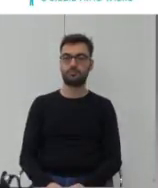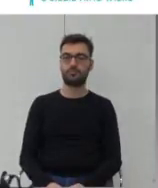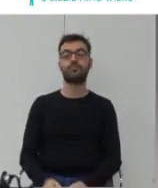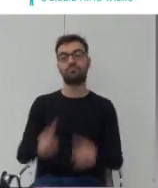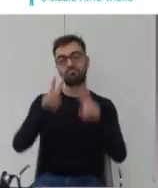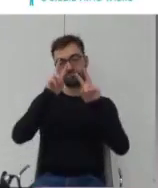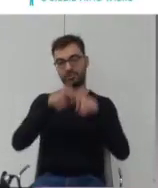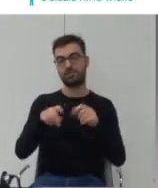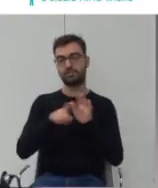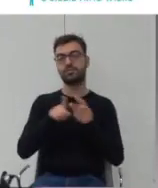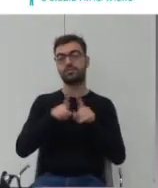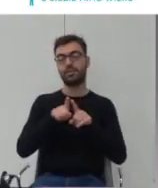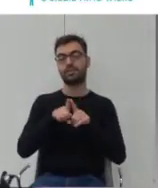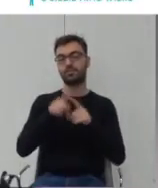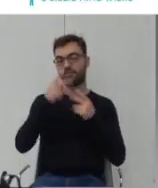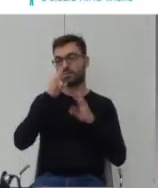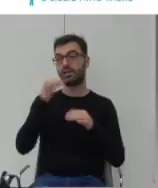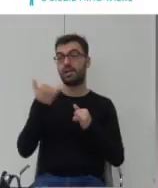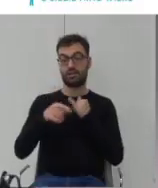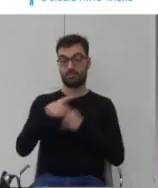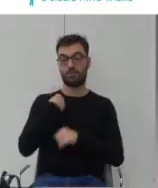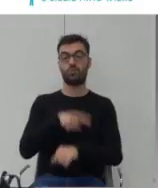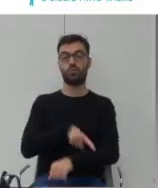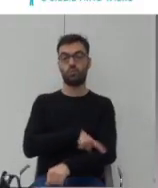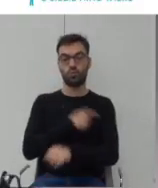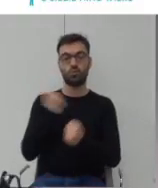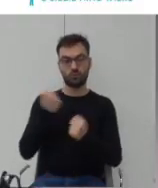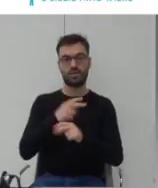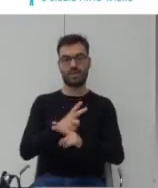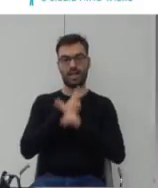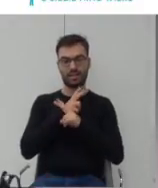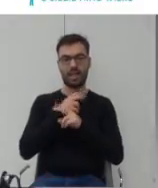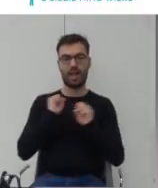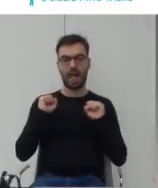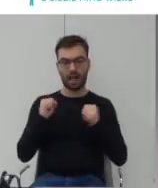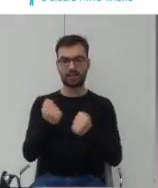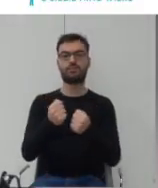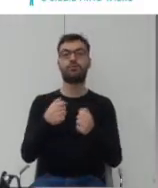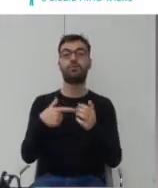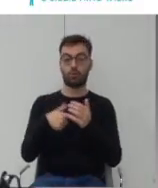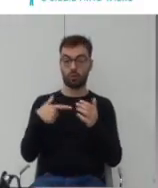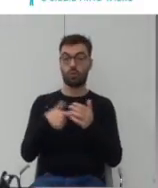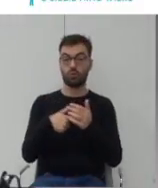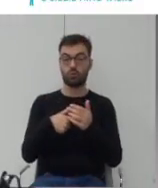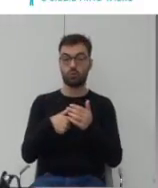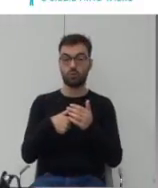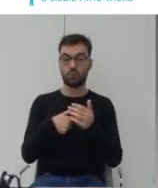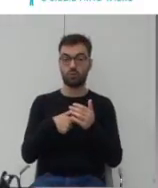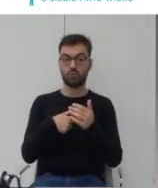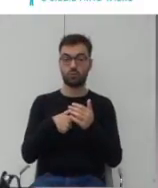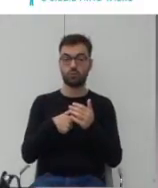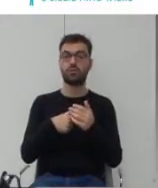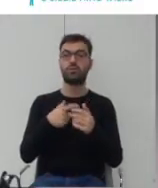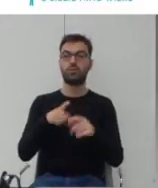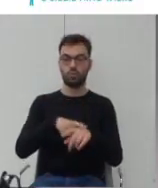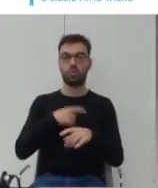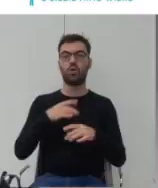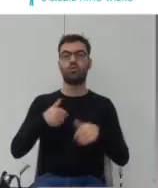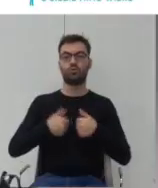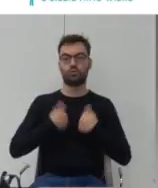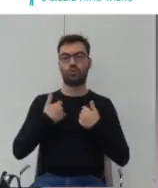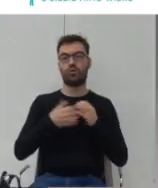Również badania wskazują, że im dłużej pozostajemy właśnie niezależni, aktywni, tym dłużej jesteśmy